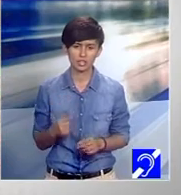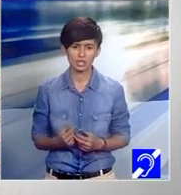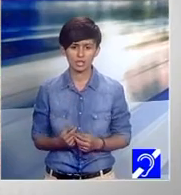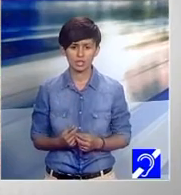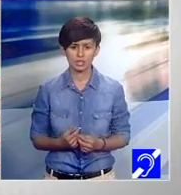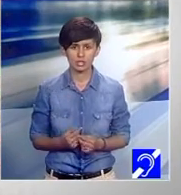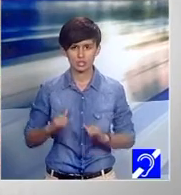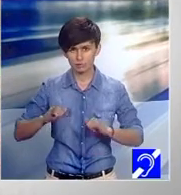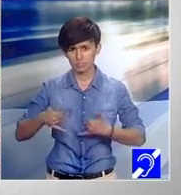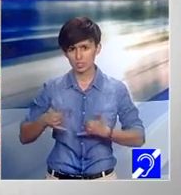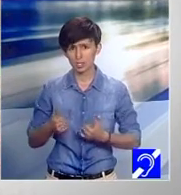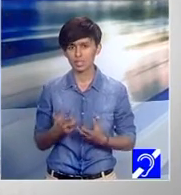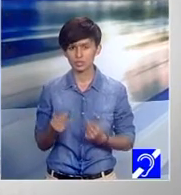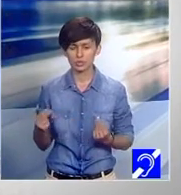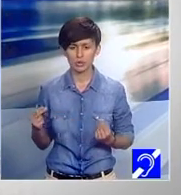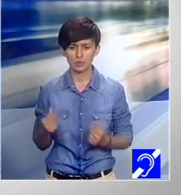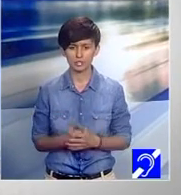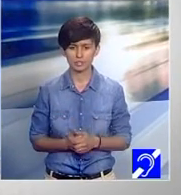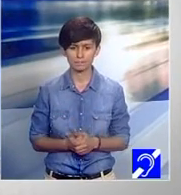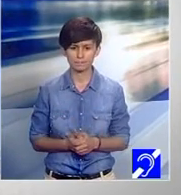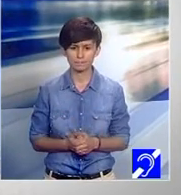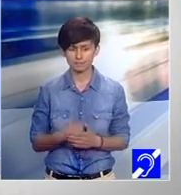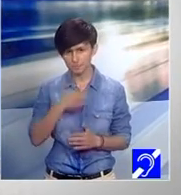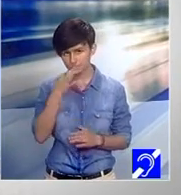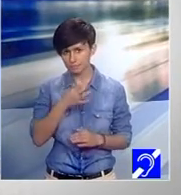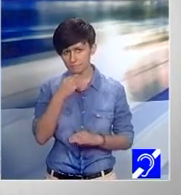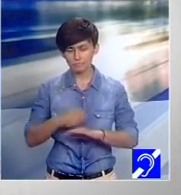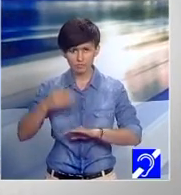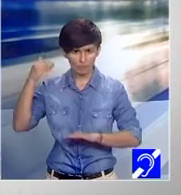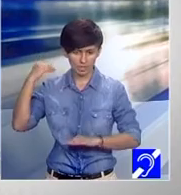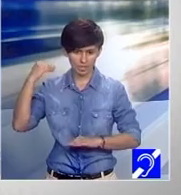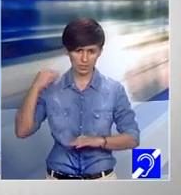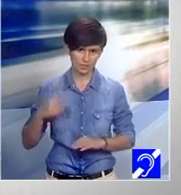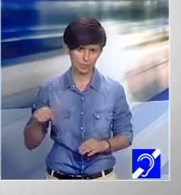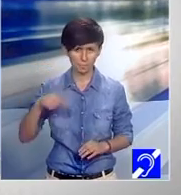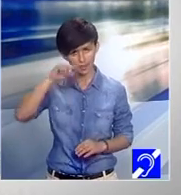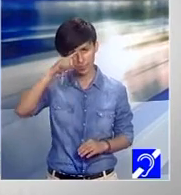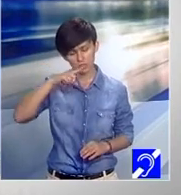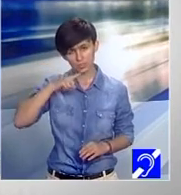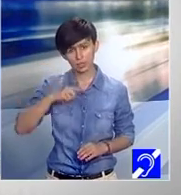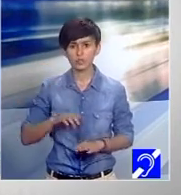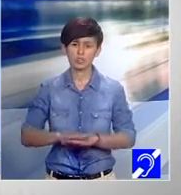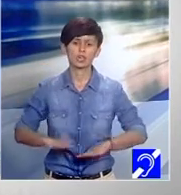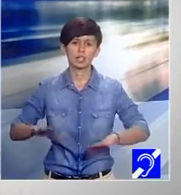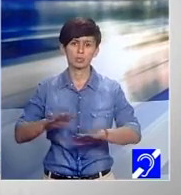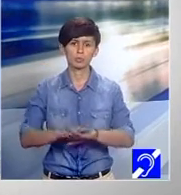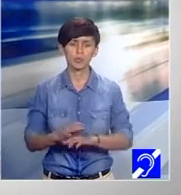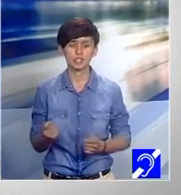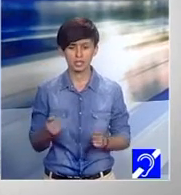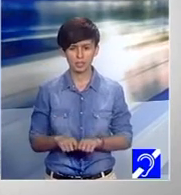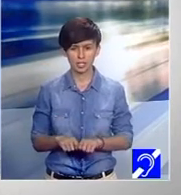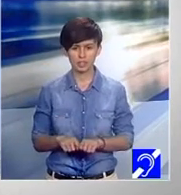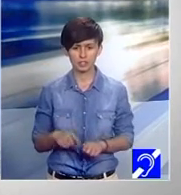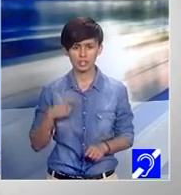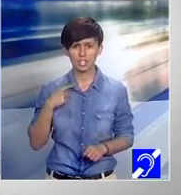Ceea ce este foarte mult. Spuneați puțin mai devreme de acest profil, să spunem, al populației mai închise. E